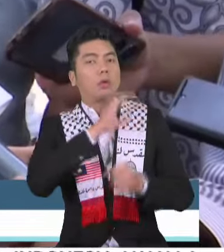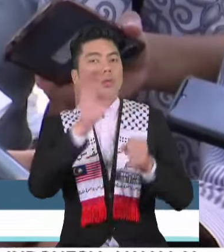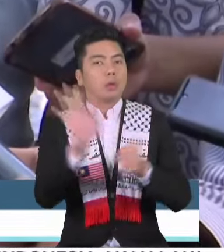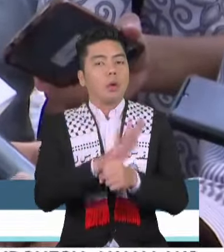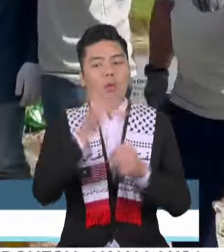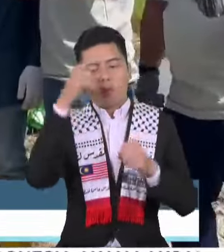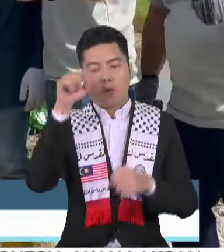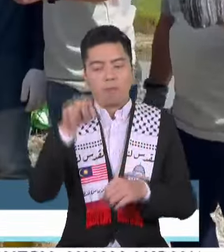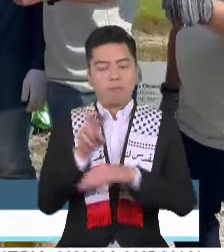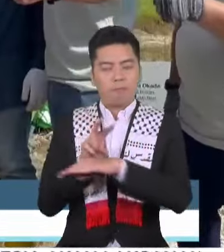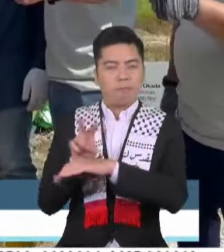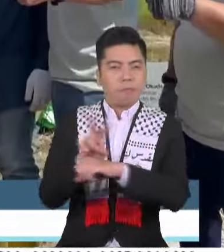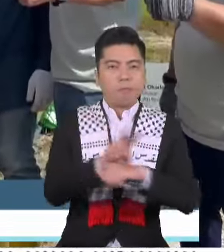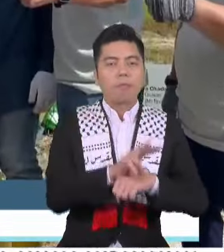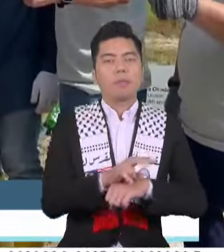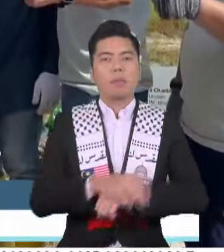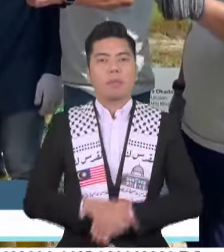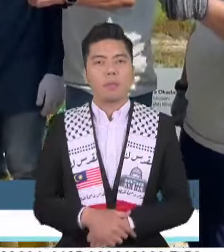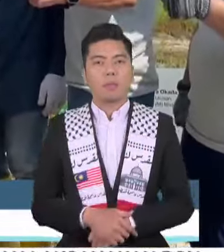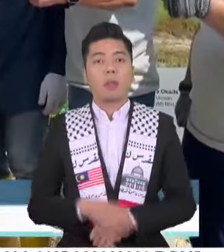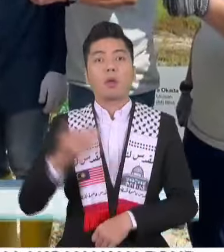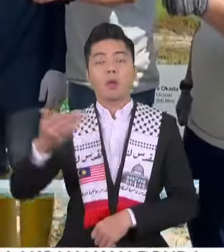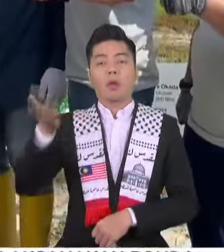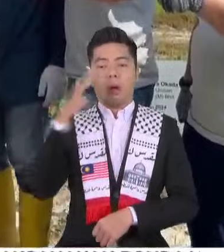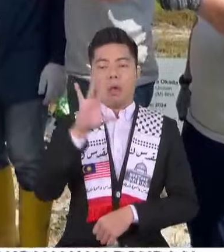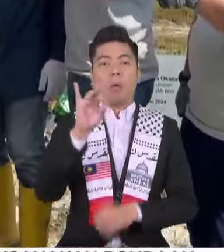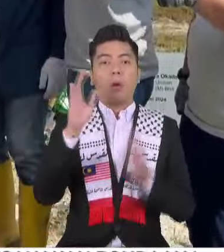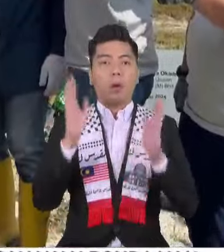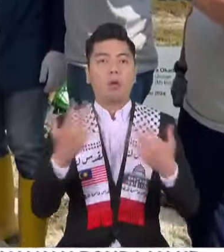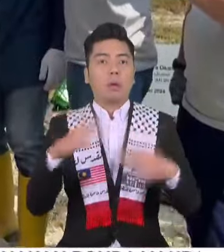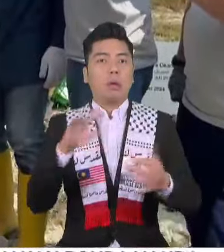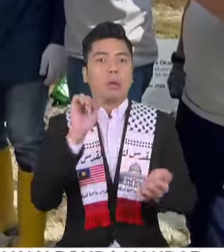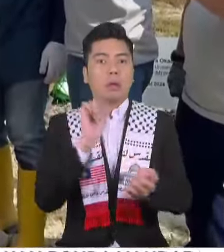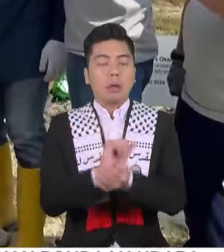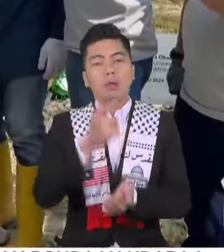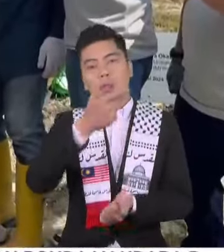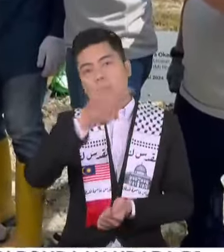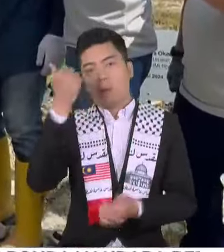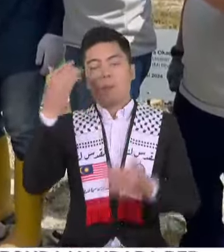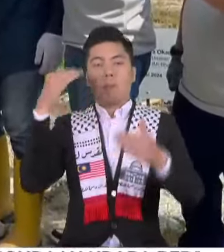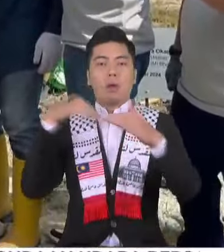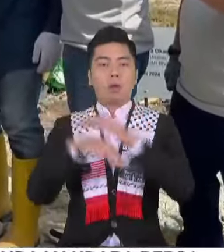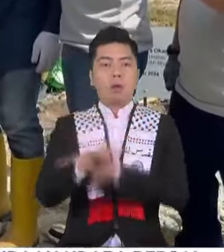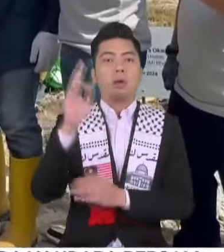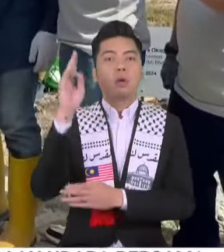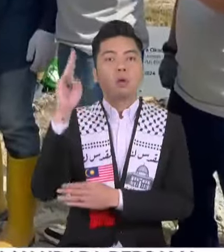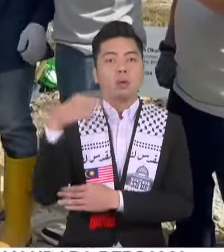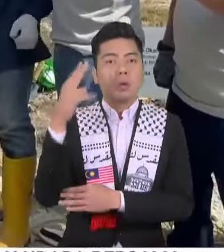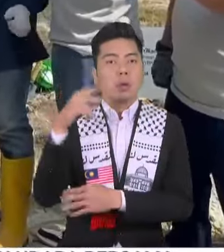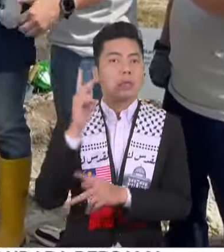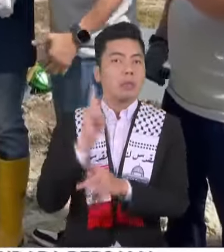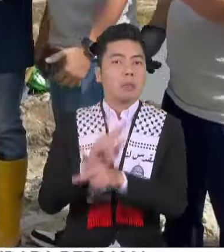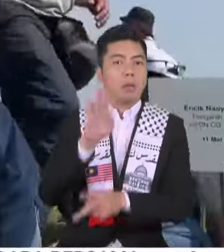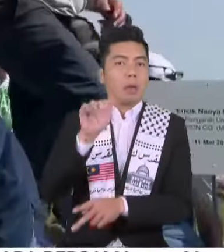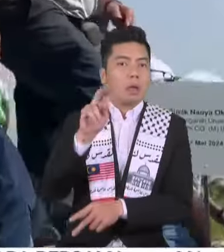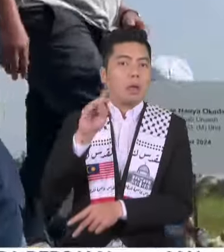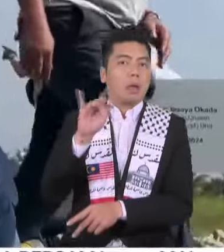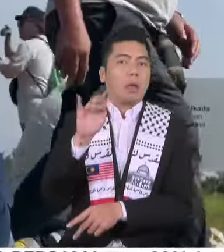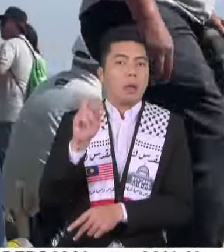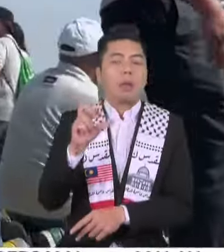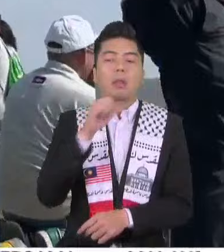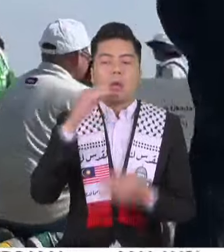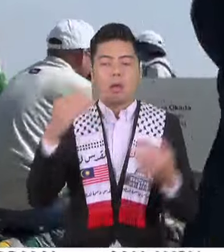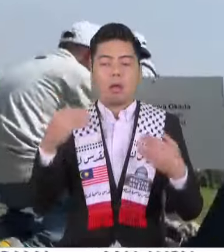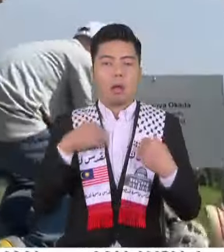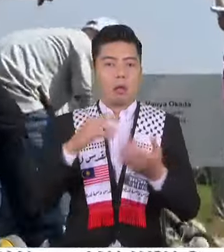untuk memantau. Sebelum ini, 8 individu didakwa atas kesalahan memasuki hutan simpan banding Grid tanpa permit